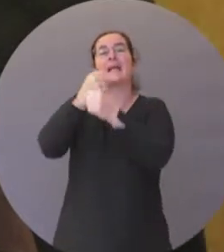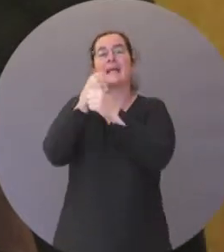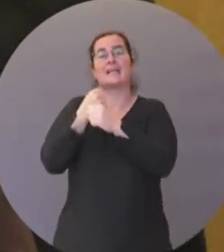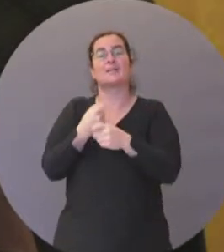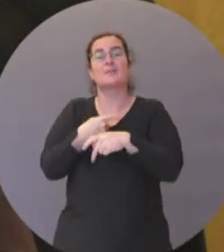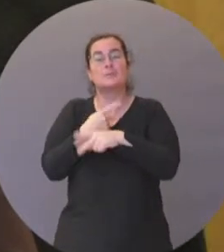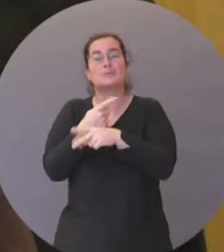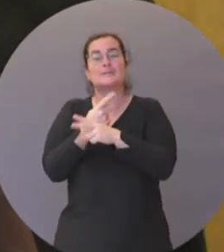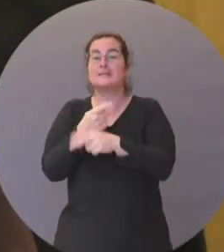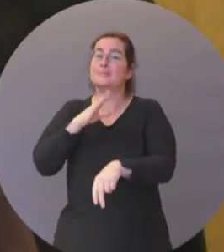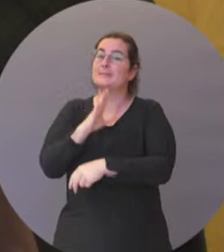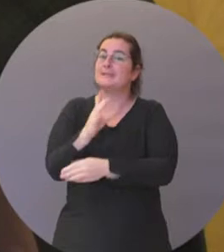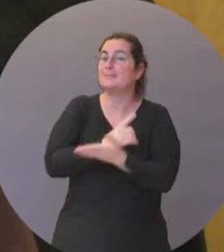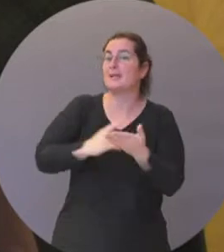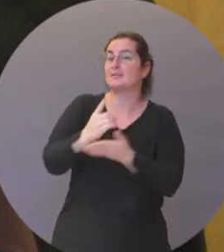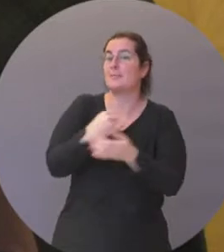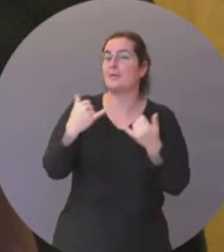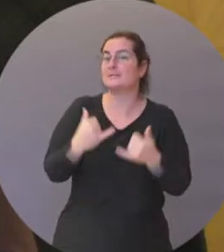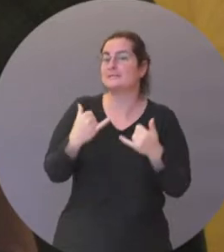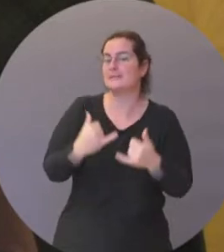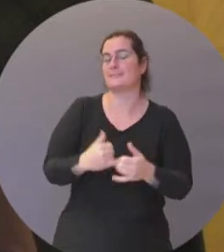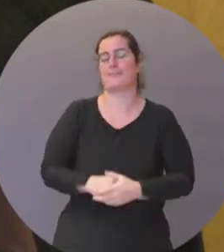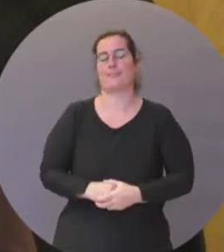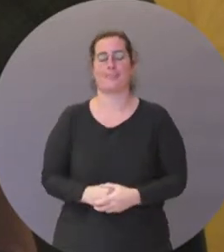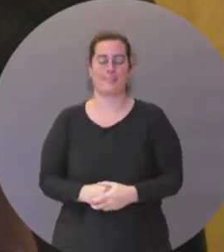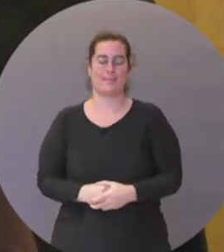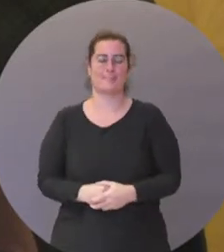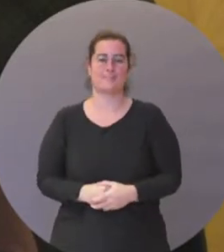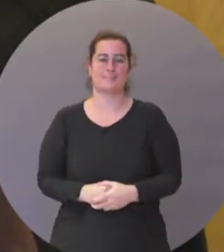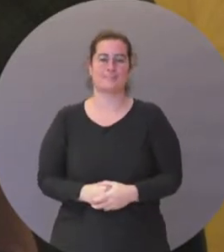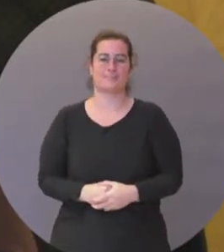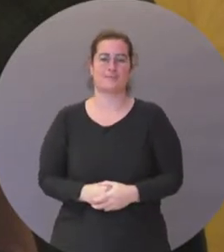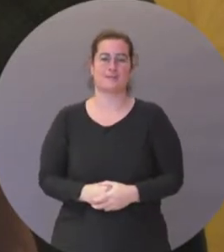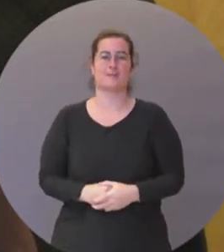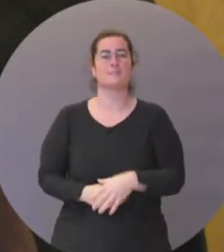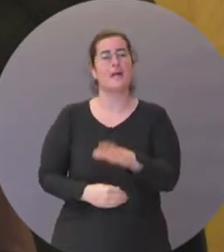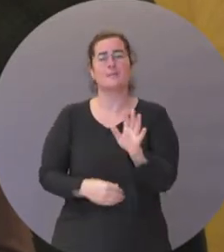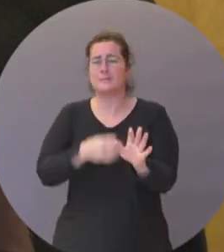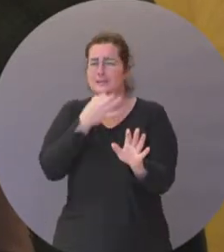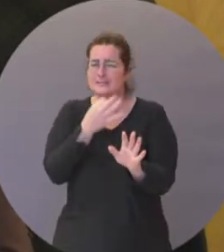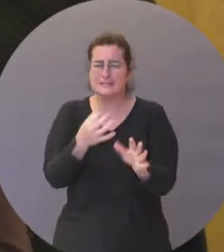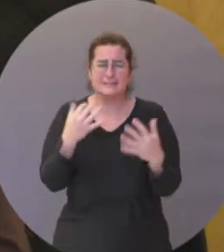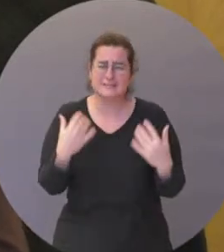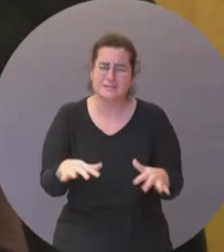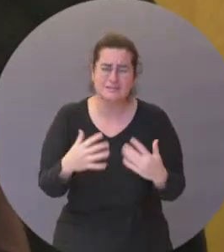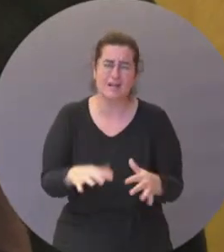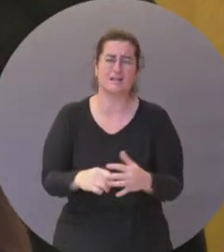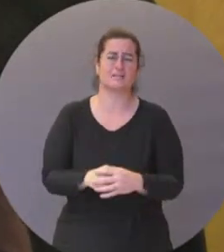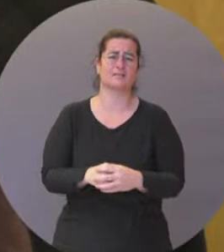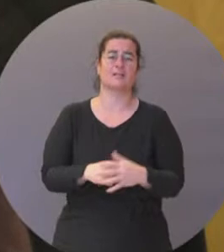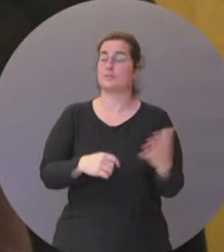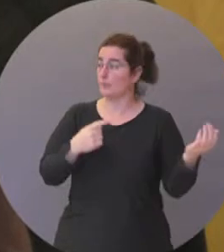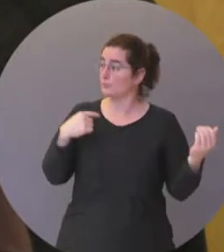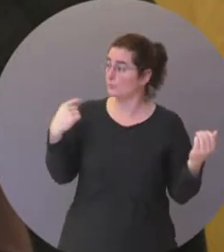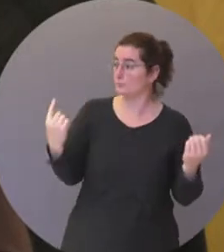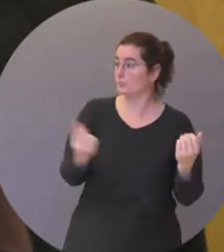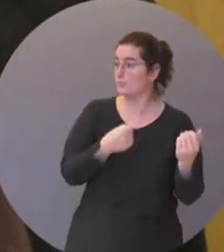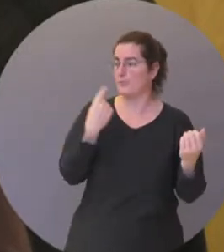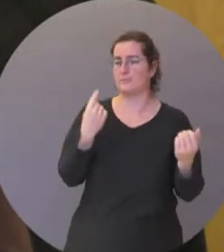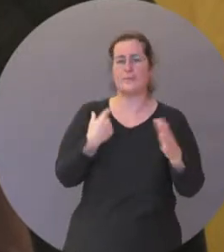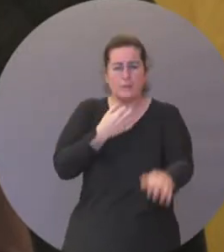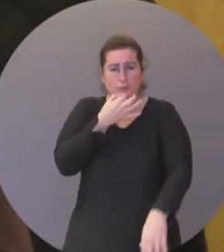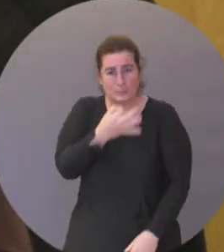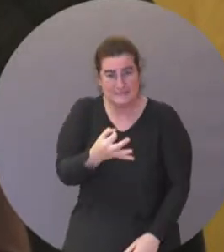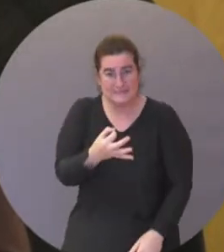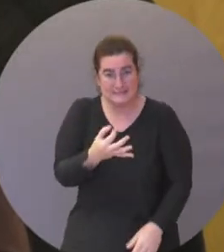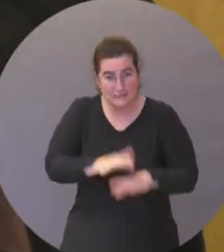des semains je note que on l'a dit on s'y met et que tout le monde s'y met oui nous on fait pas que le dire